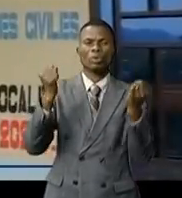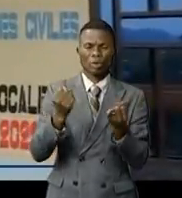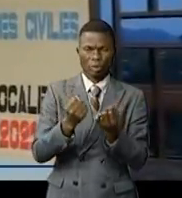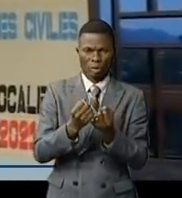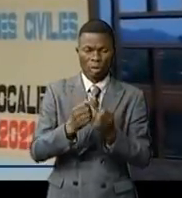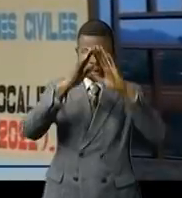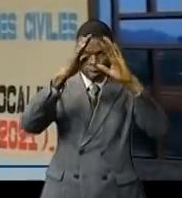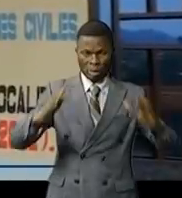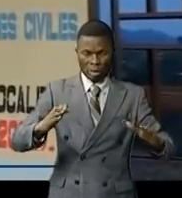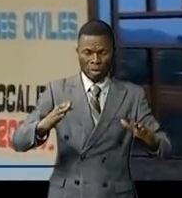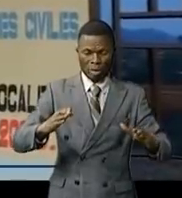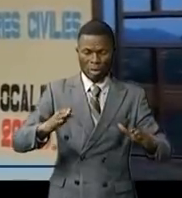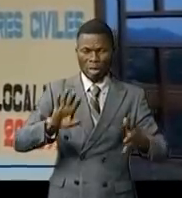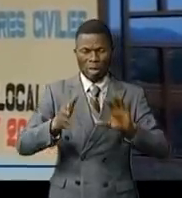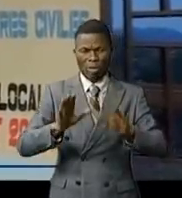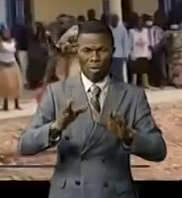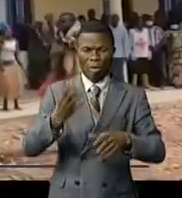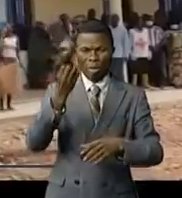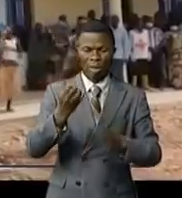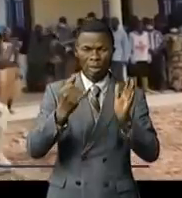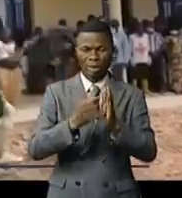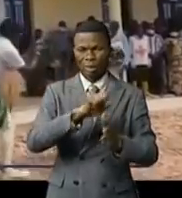Ce bâtiment d'une valeur de